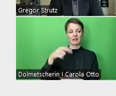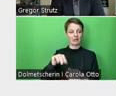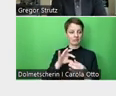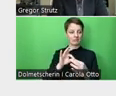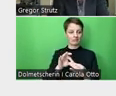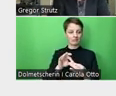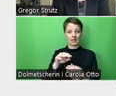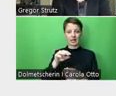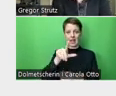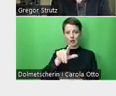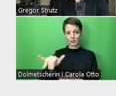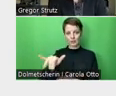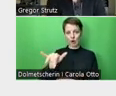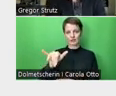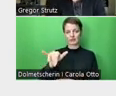bit.ly/bf-office.